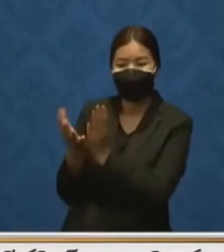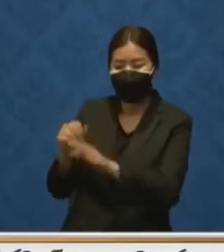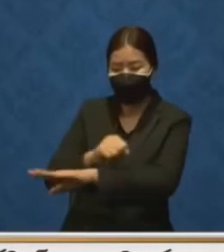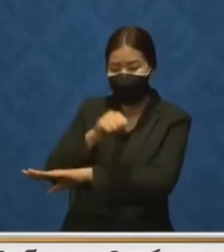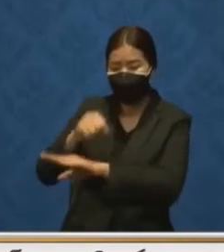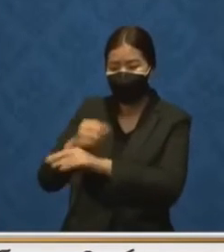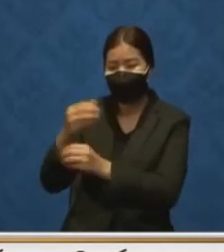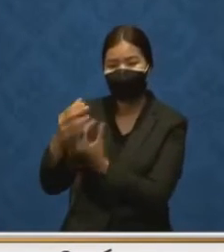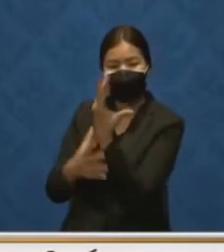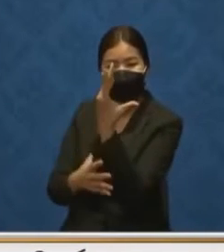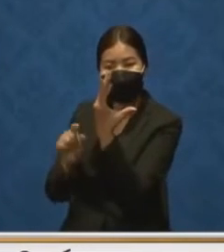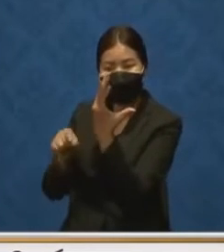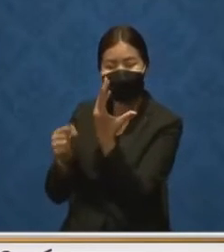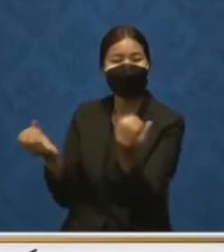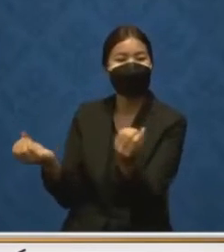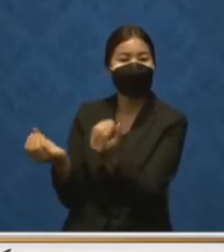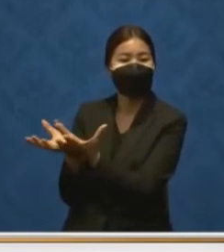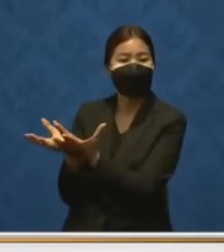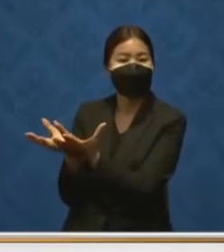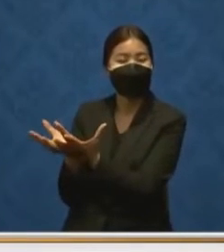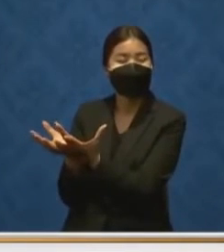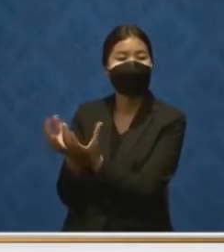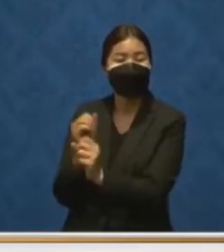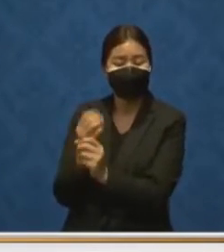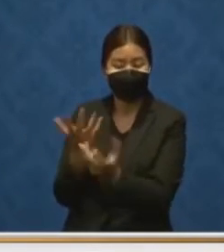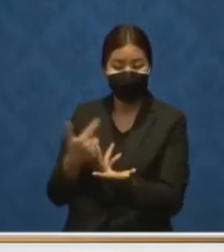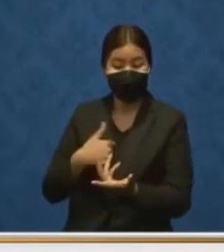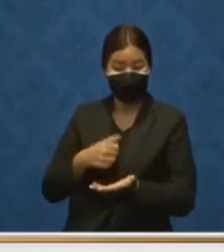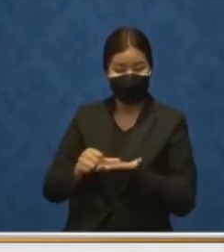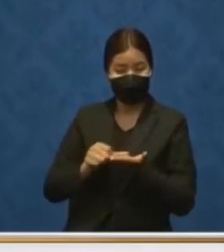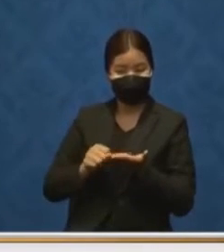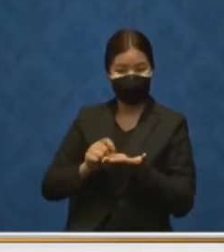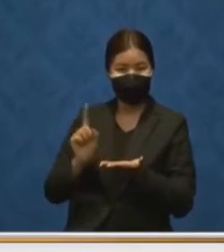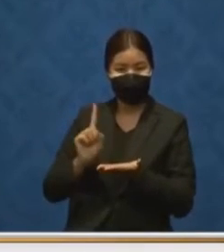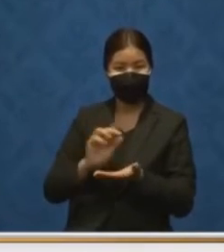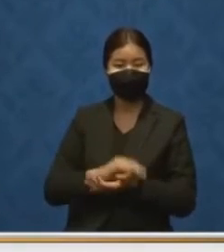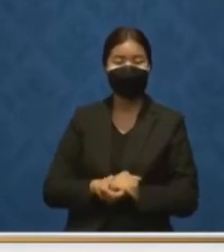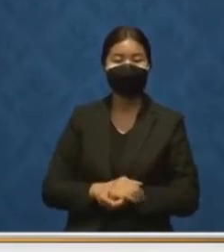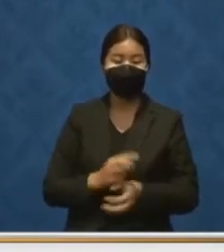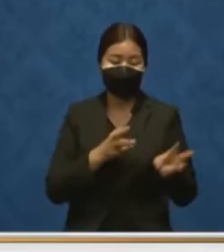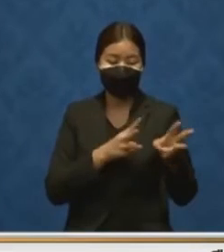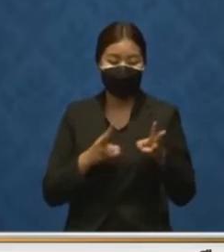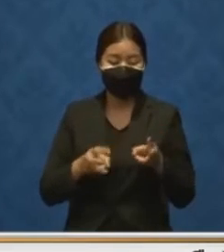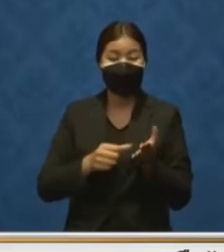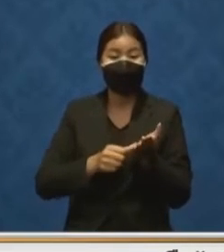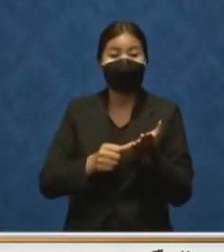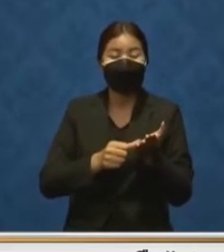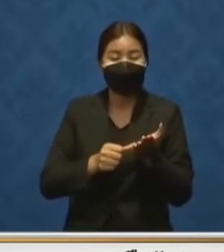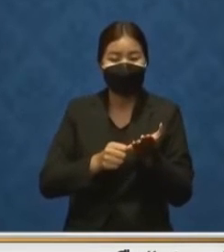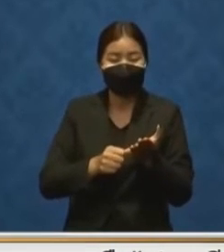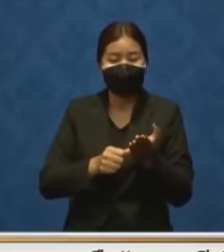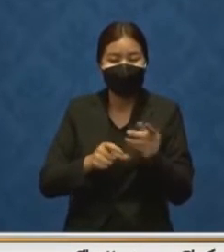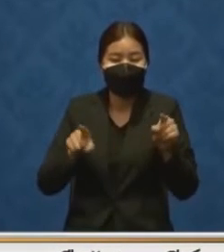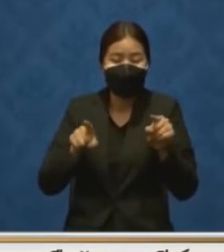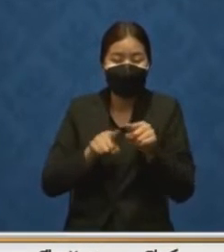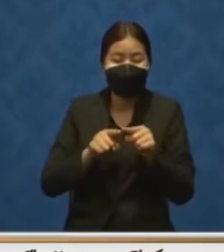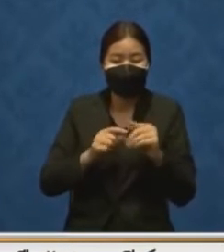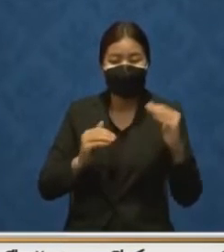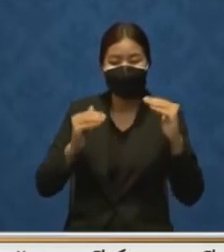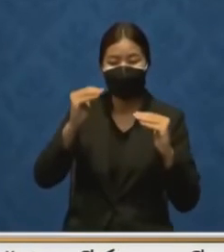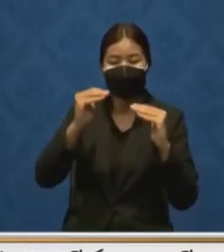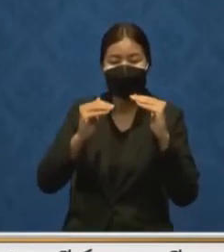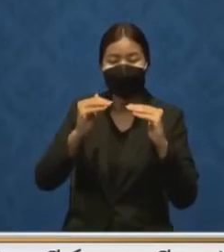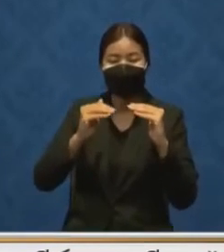ครับสิ่งที่ผมทำก็คือใช้วิธีการแก้ปัญหาแบบ Win-Win Model